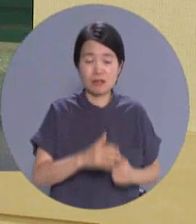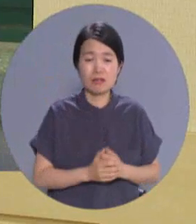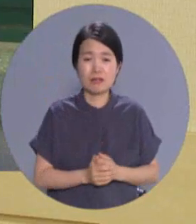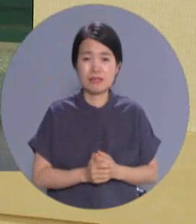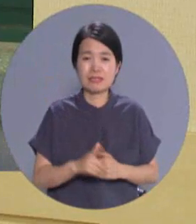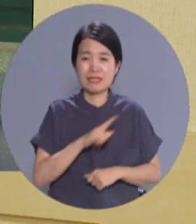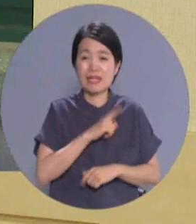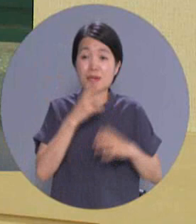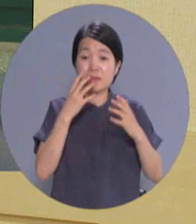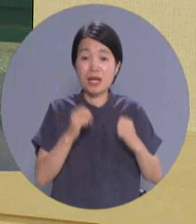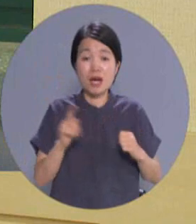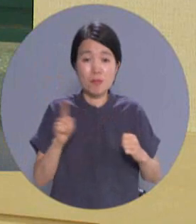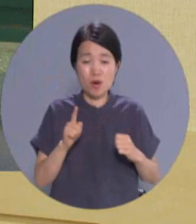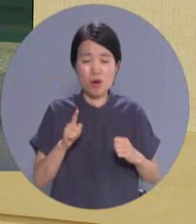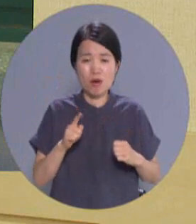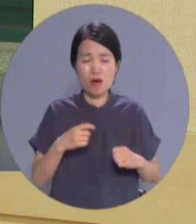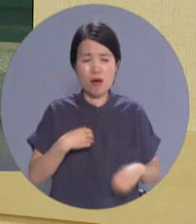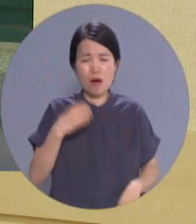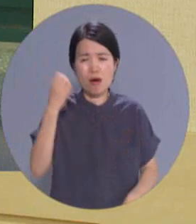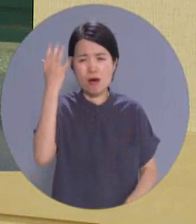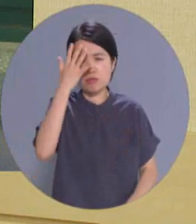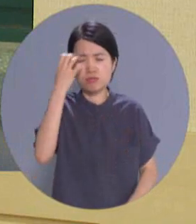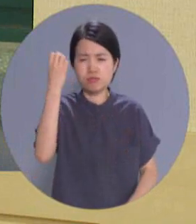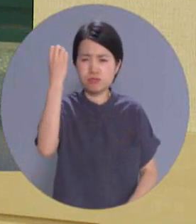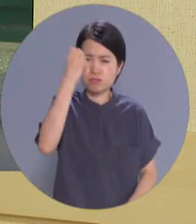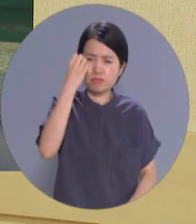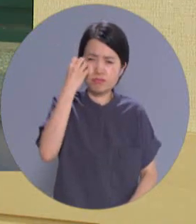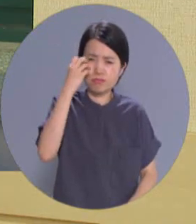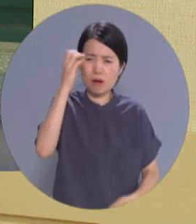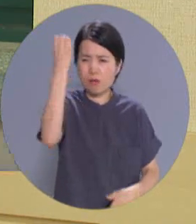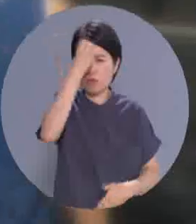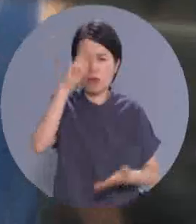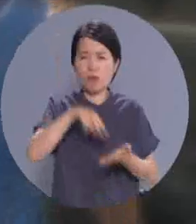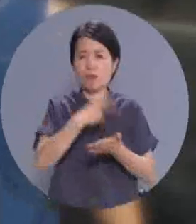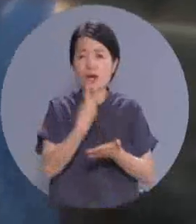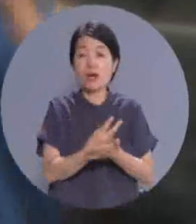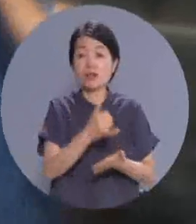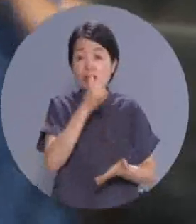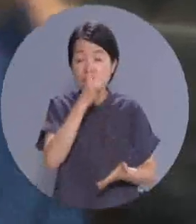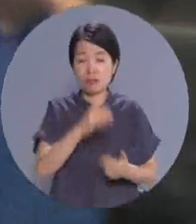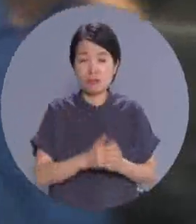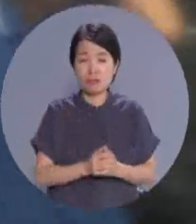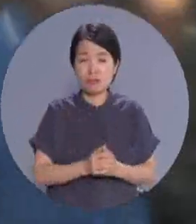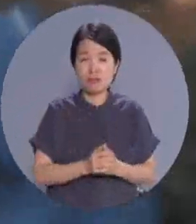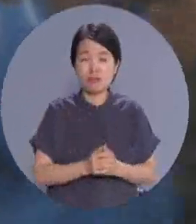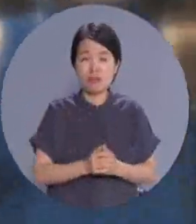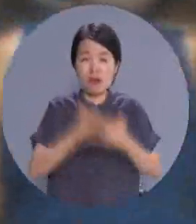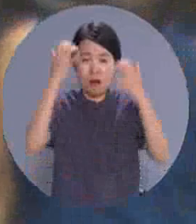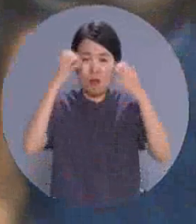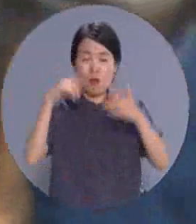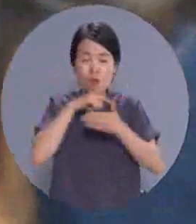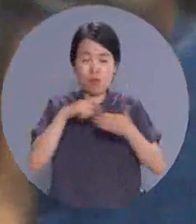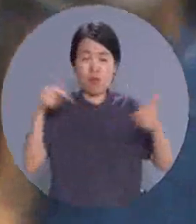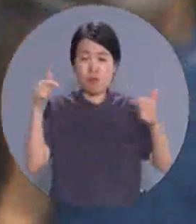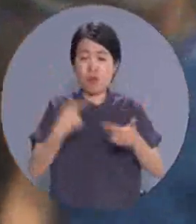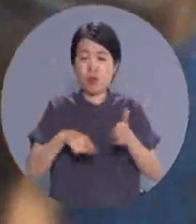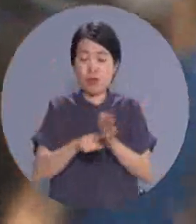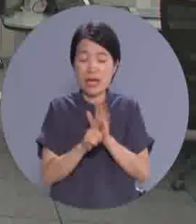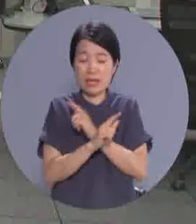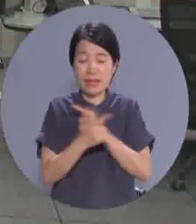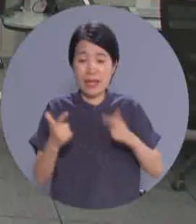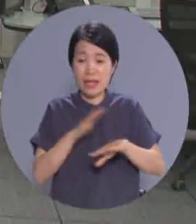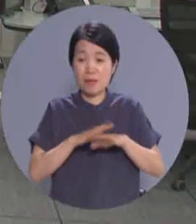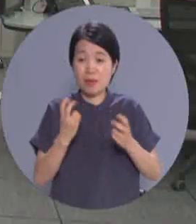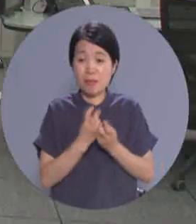있는데 가장 흔한 거는 내가 왜 갑자기 왜 이러지 하면서 쓰러질 수도 있고 폭염 피해를 줄이기 위한 다양한 대책도